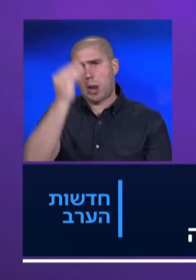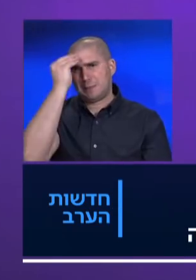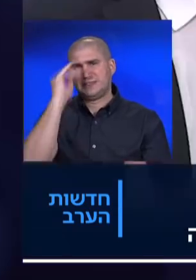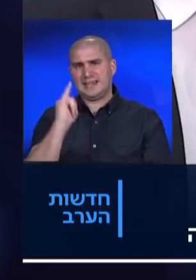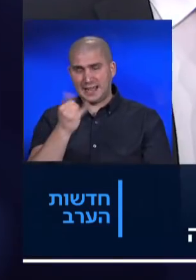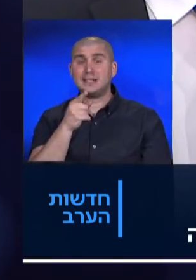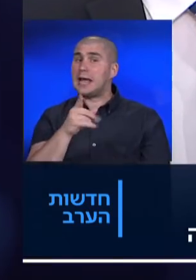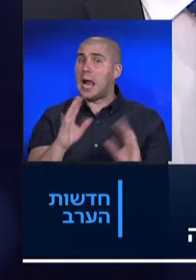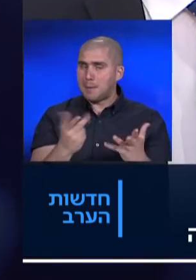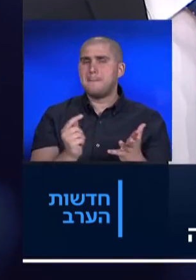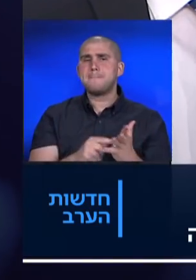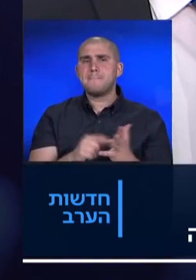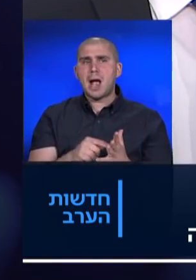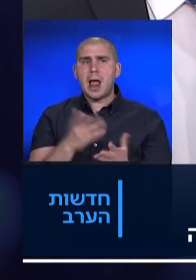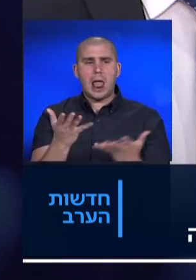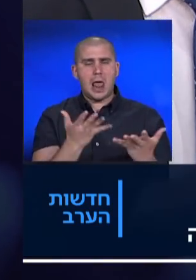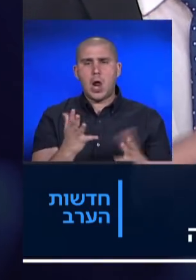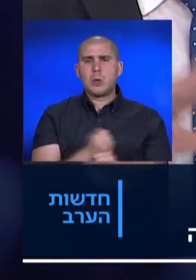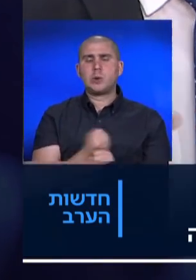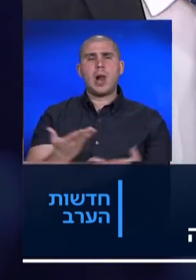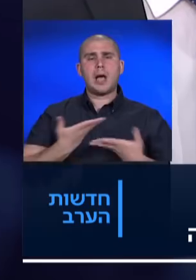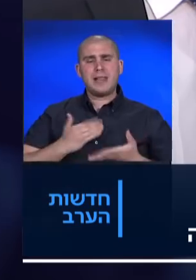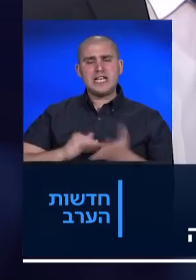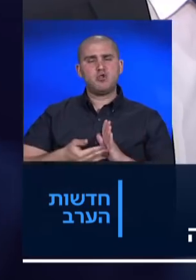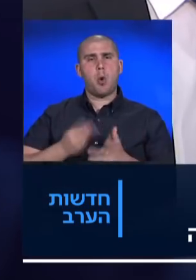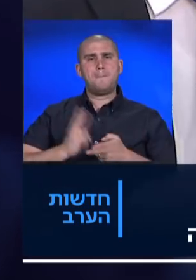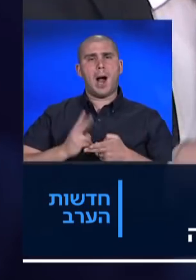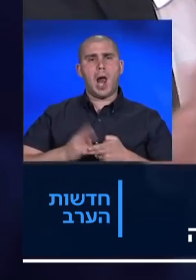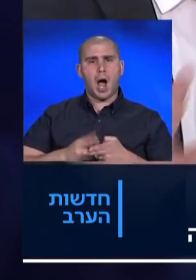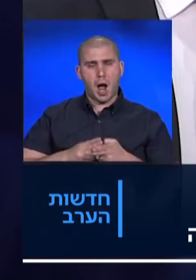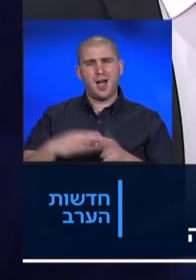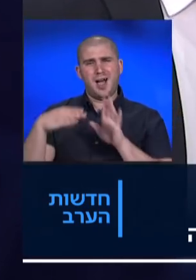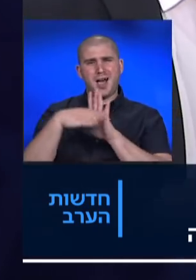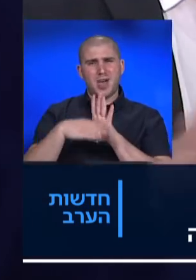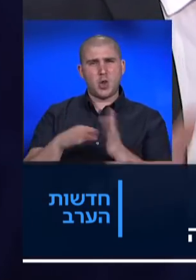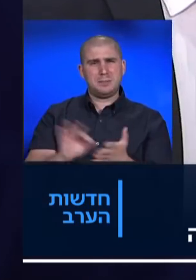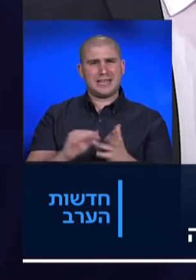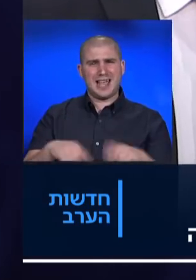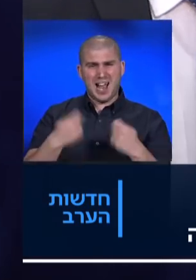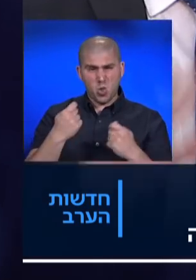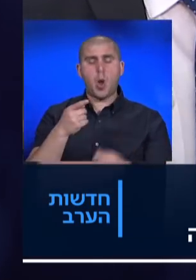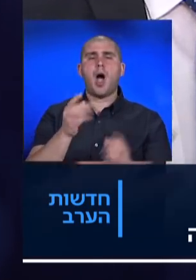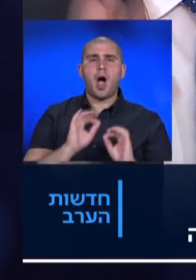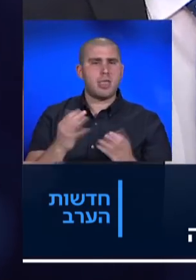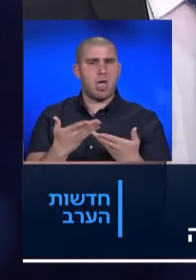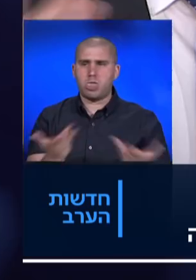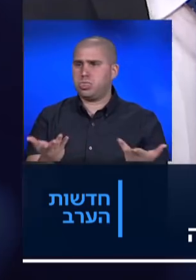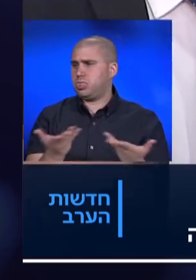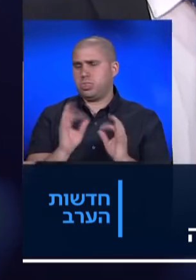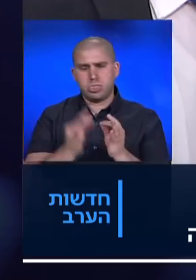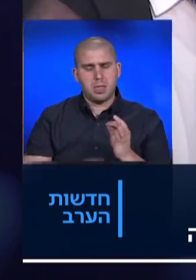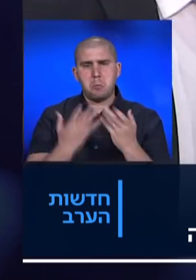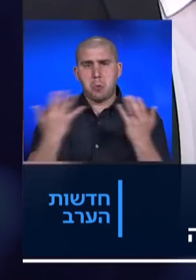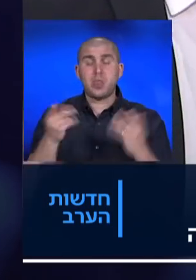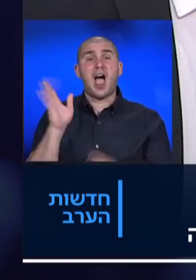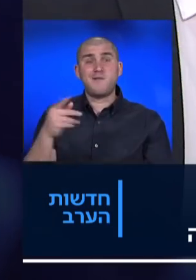משום שהם לא הצליחו להשיג אישורי מחלה. הנחיות ממשרד החינוך עדיין אין הנחיות מפורטות, על אף שהם אמרו